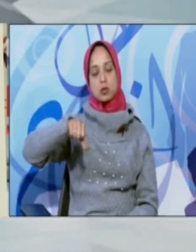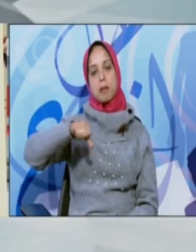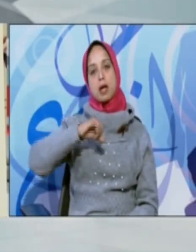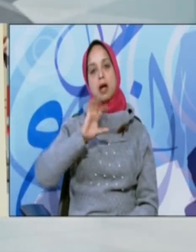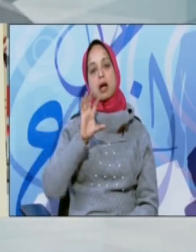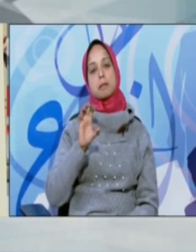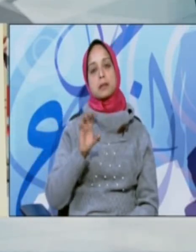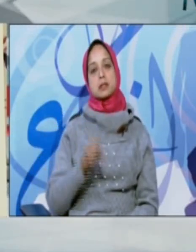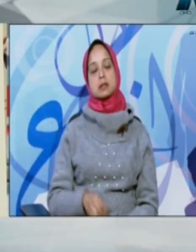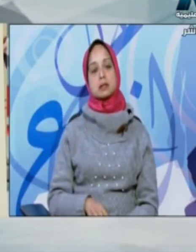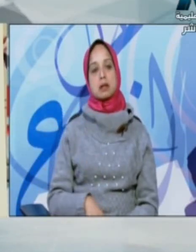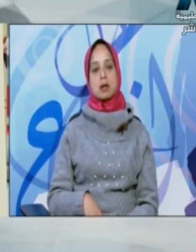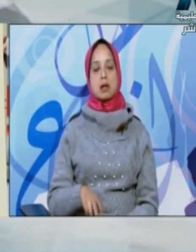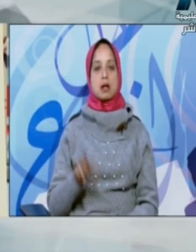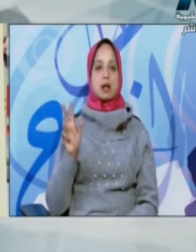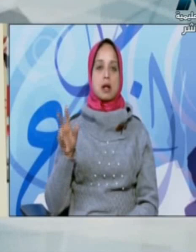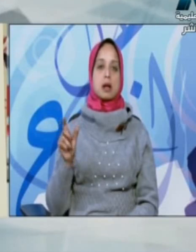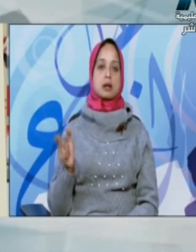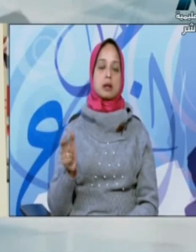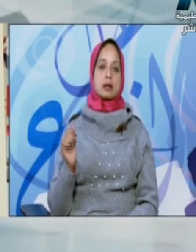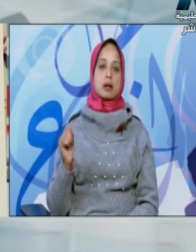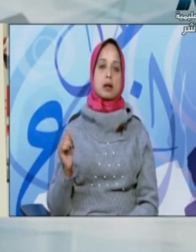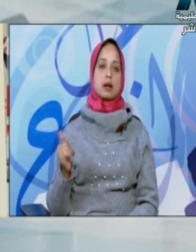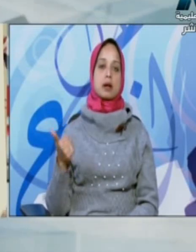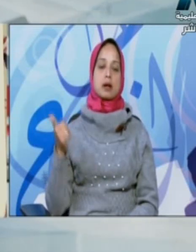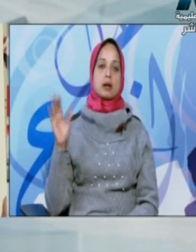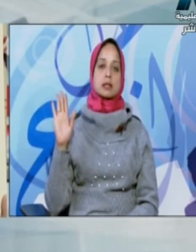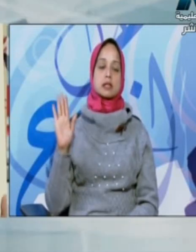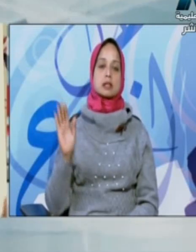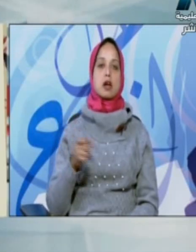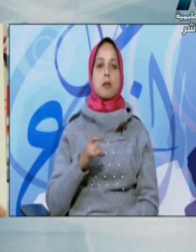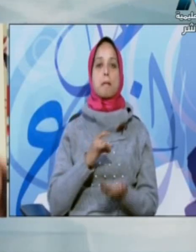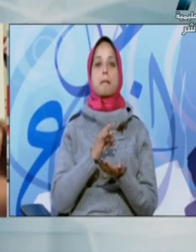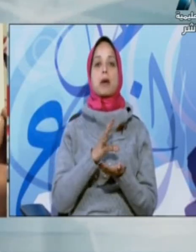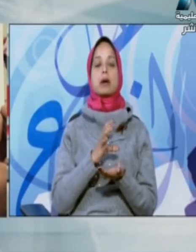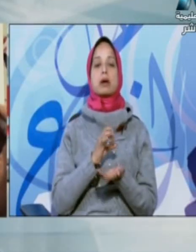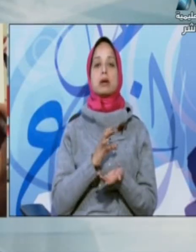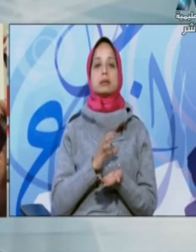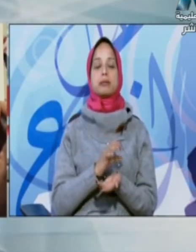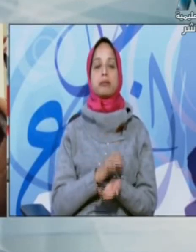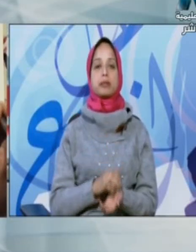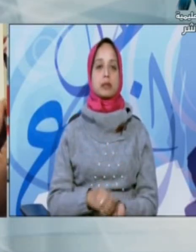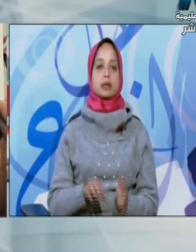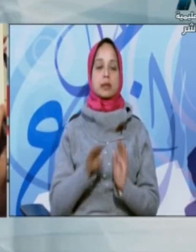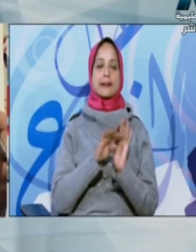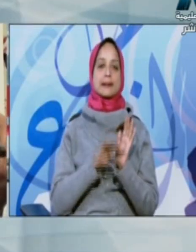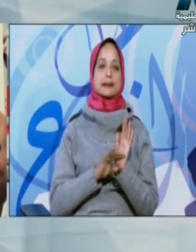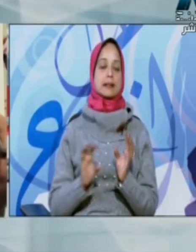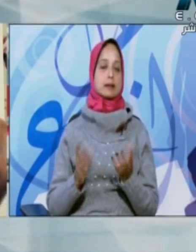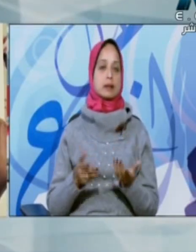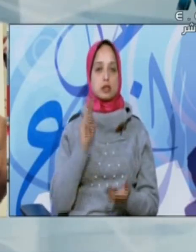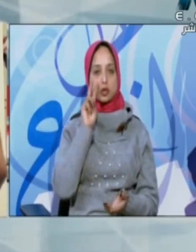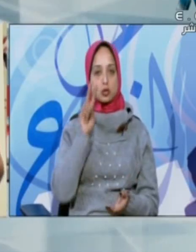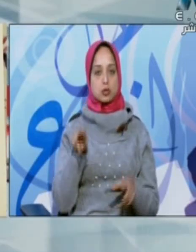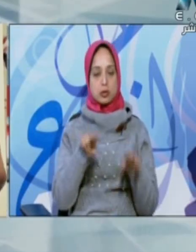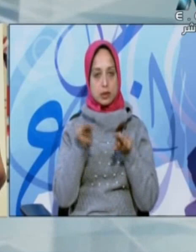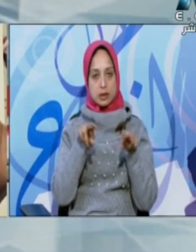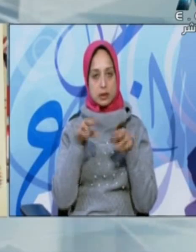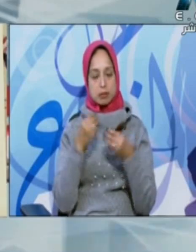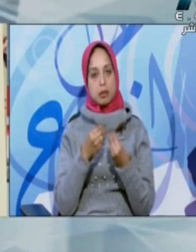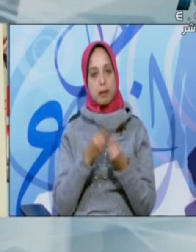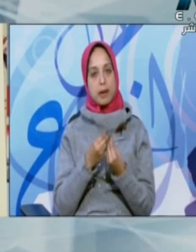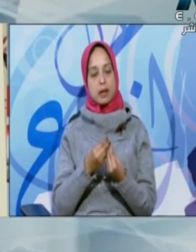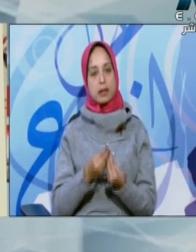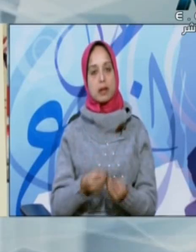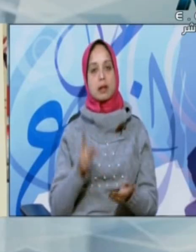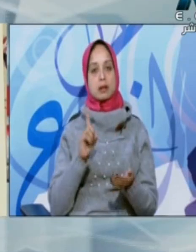1950، النحاس بره طبعا، احنا عندنا ست حكومات قلنا أقلية في الفترة دي. النتيجة ايه؟ ركز معايا كده،